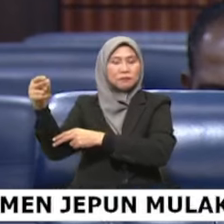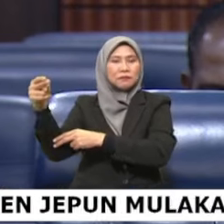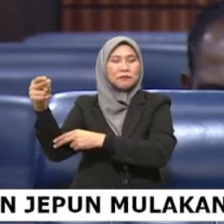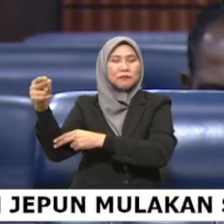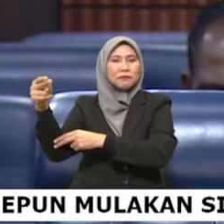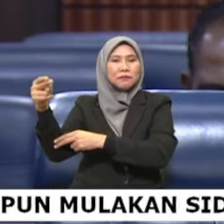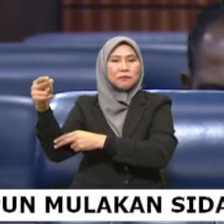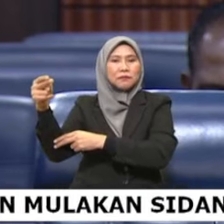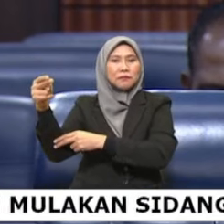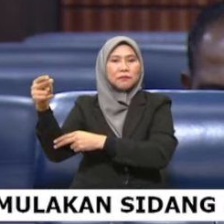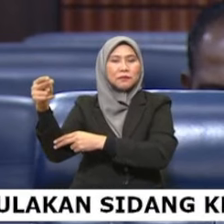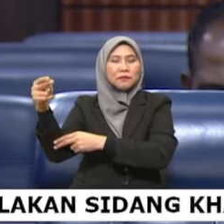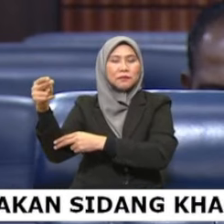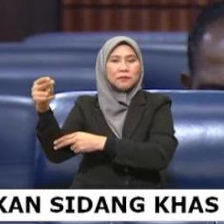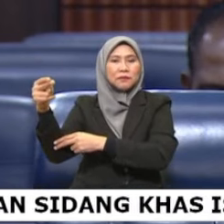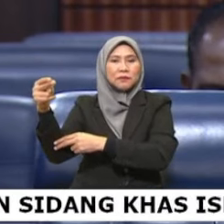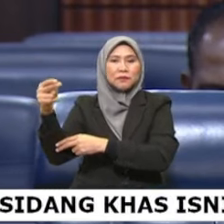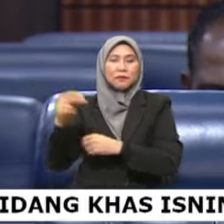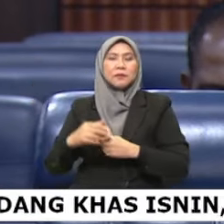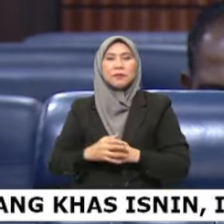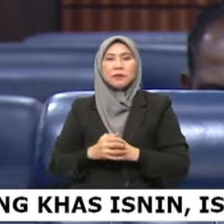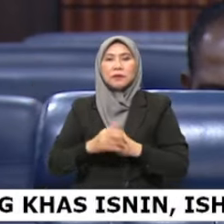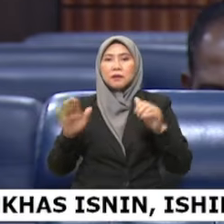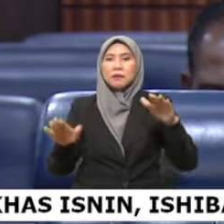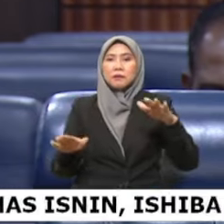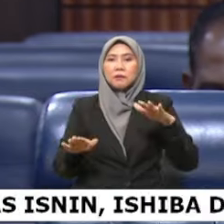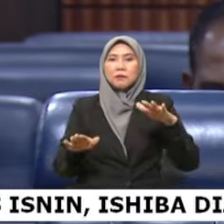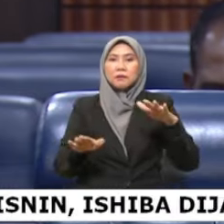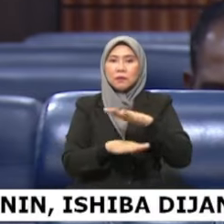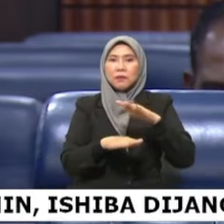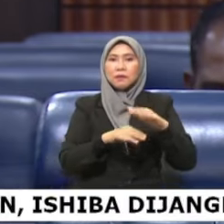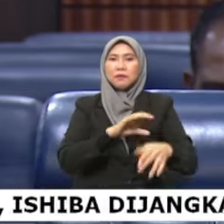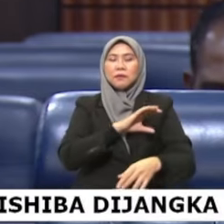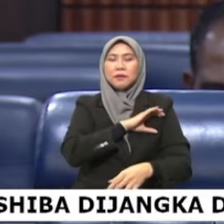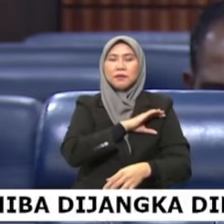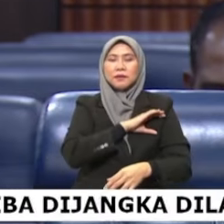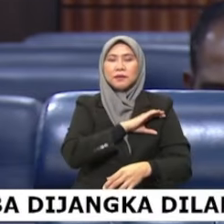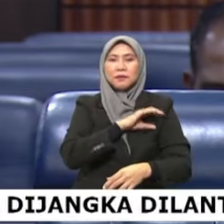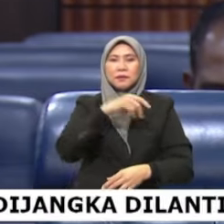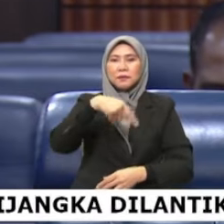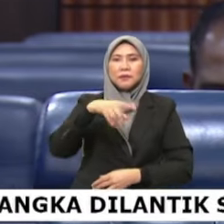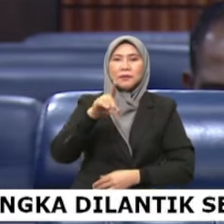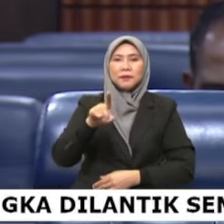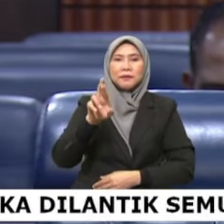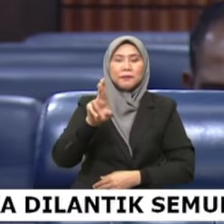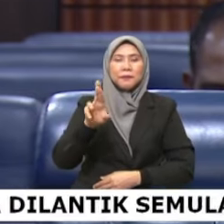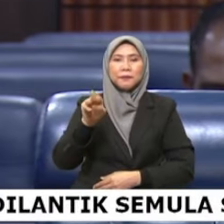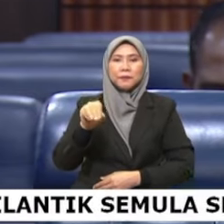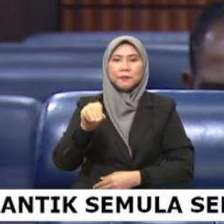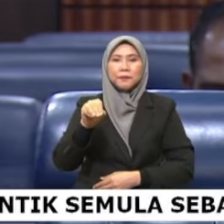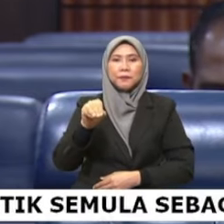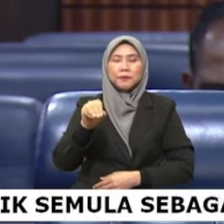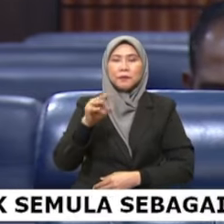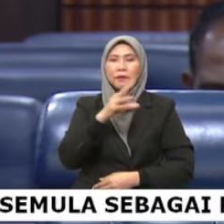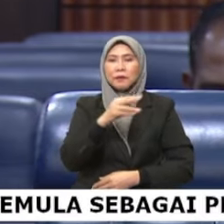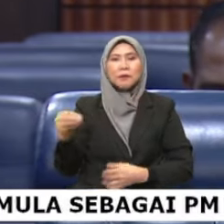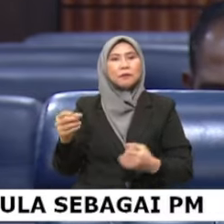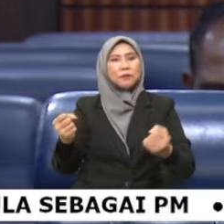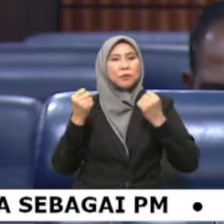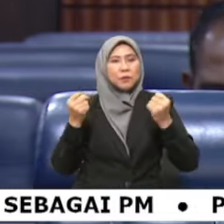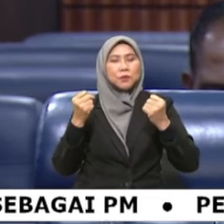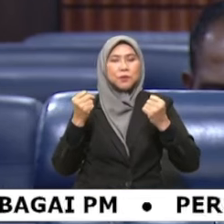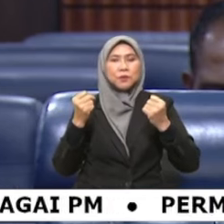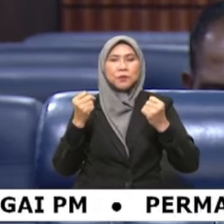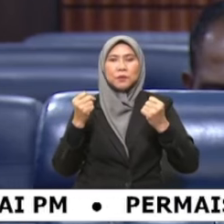penumpuhan Biro Jenayah Hidup Belia di bawah Polis Diraja Malaysia, PTRM, dan pengukuhan